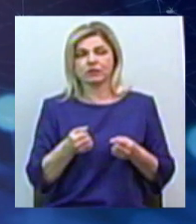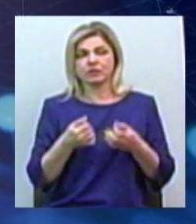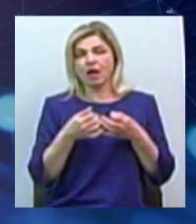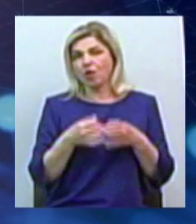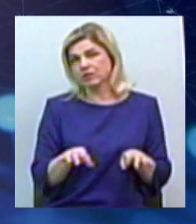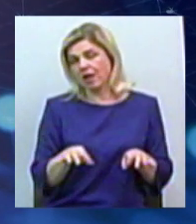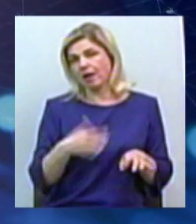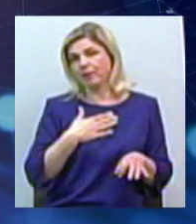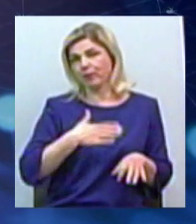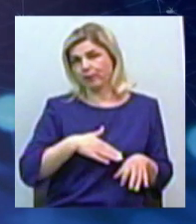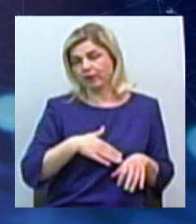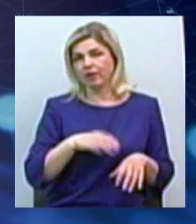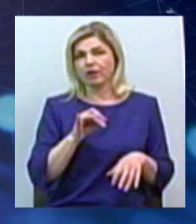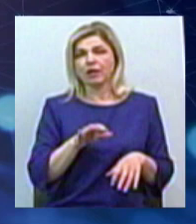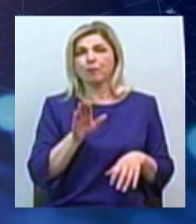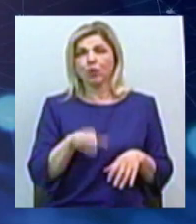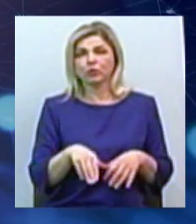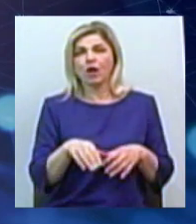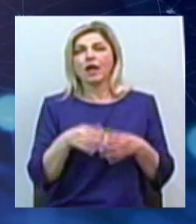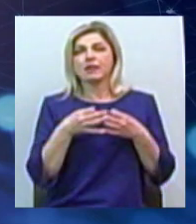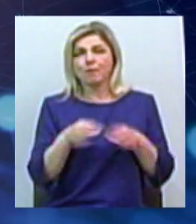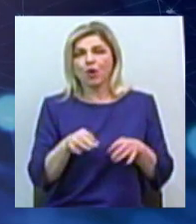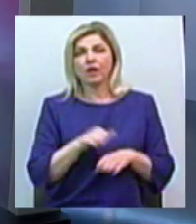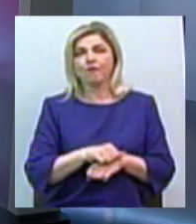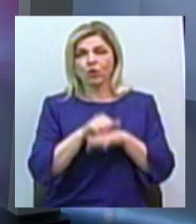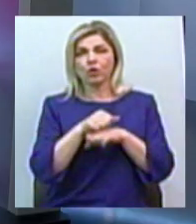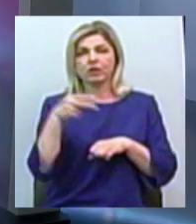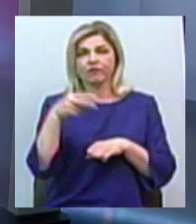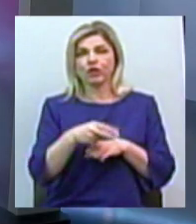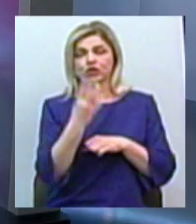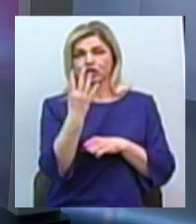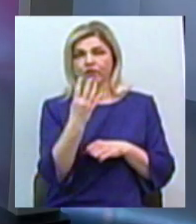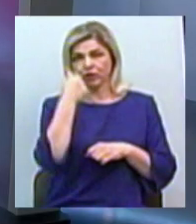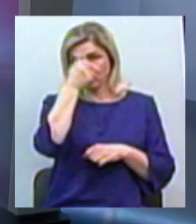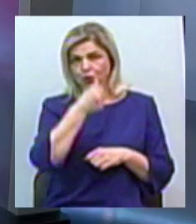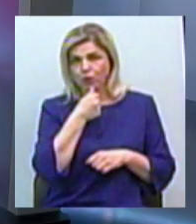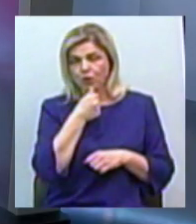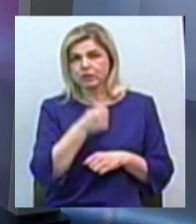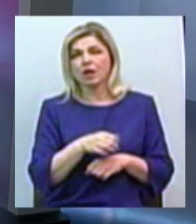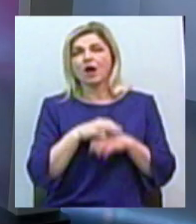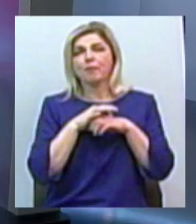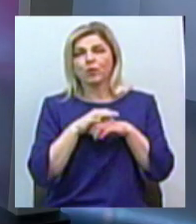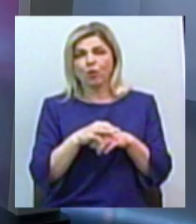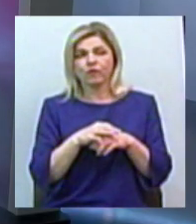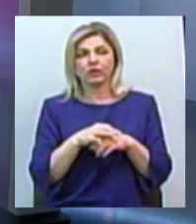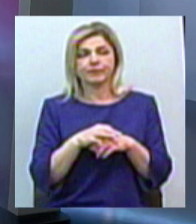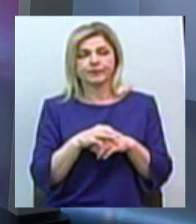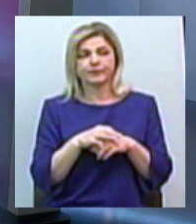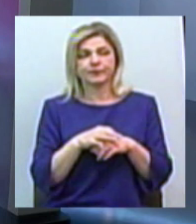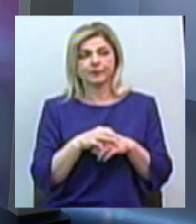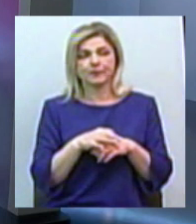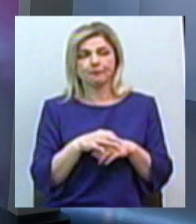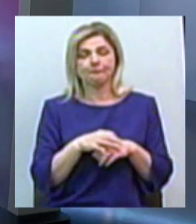потім ще одна демократична революція 2004 року, провели демократичну президента і